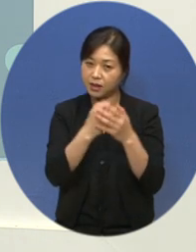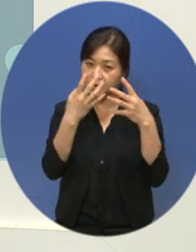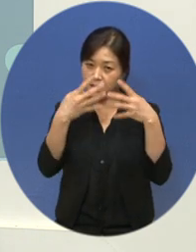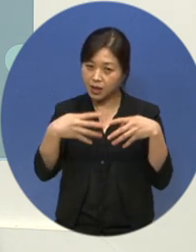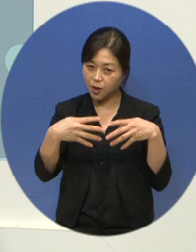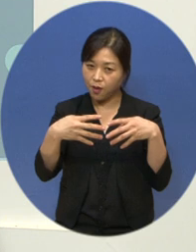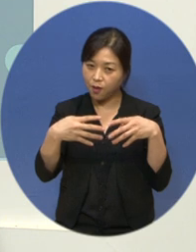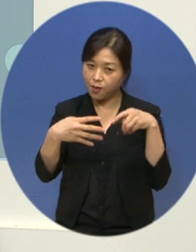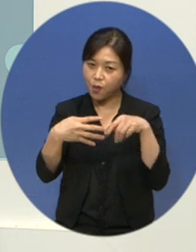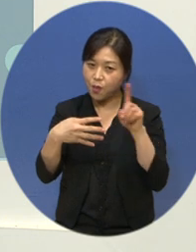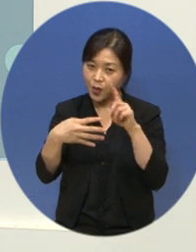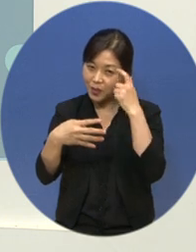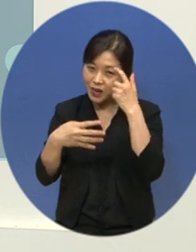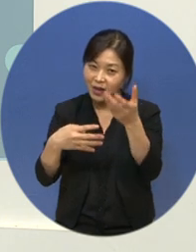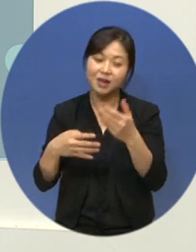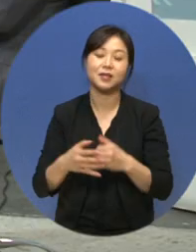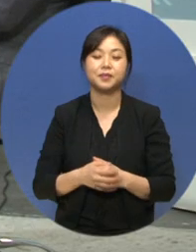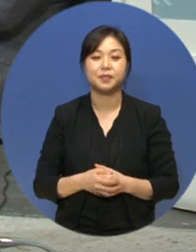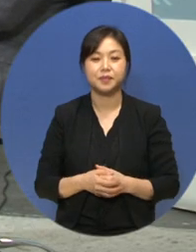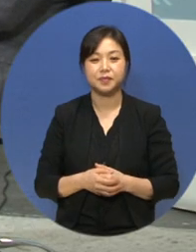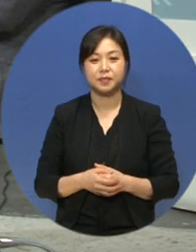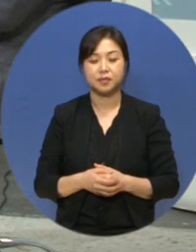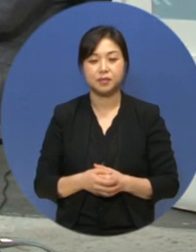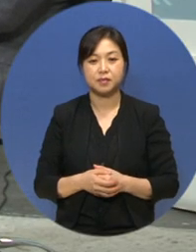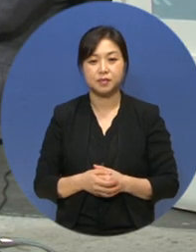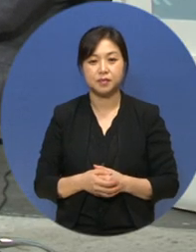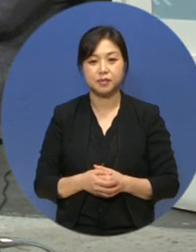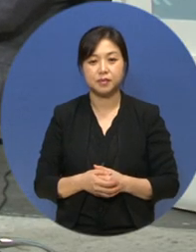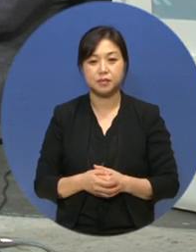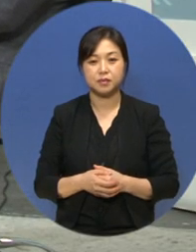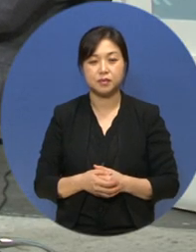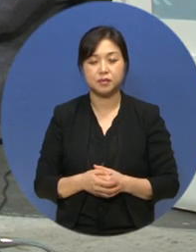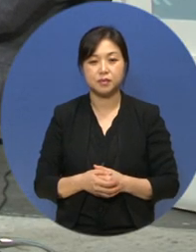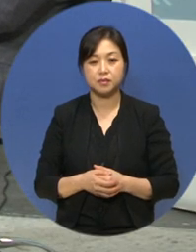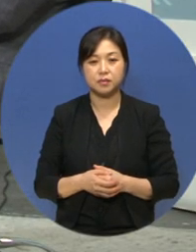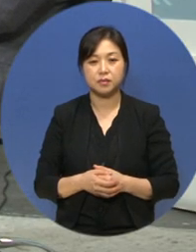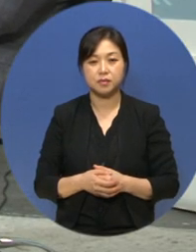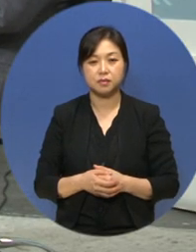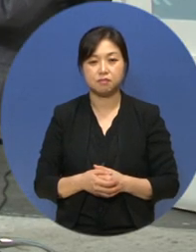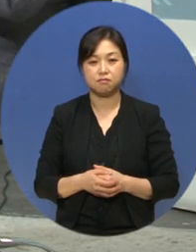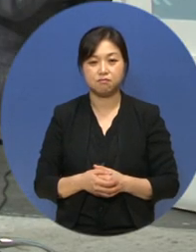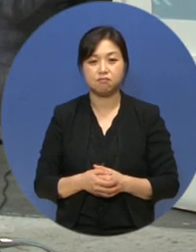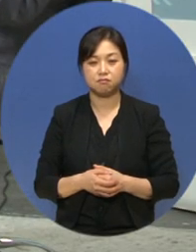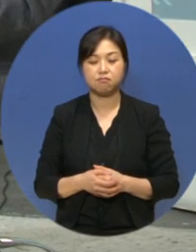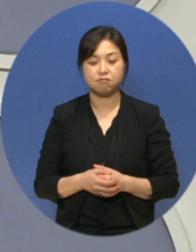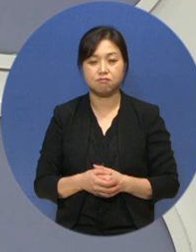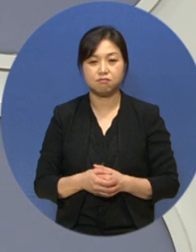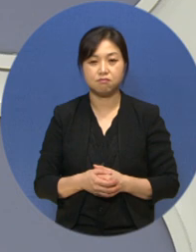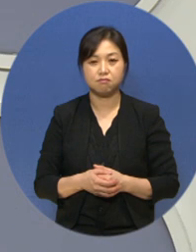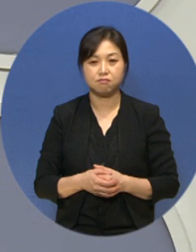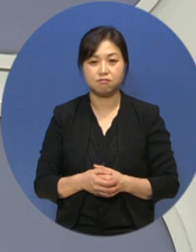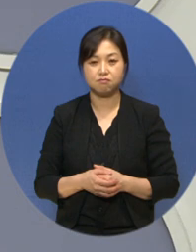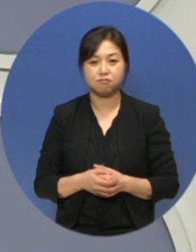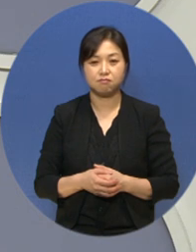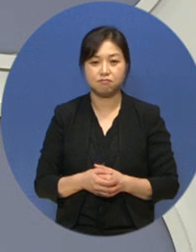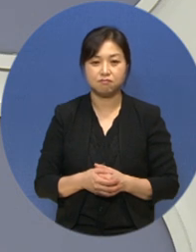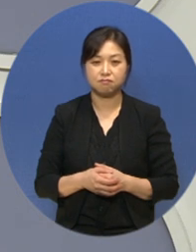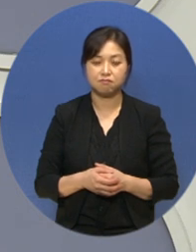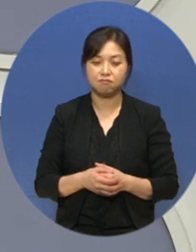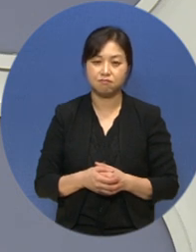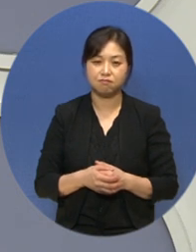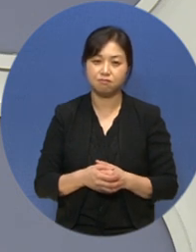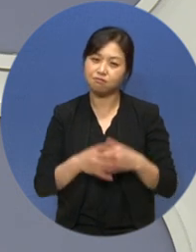생각을 하시나요 예 뭐 여러가지 그 저급한 인물이 한 게 2년 평이 있을 수